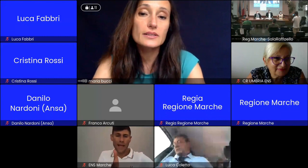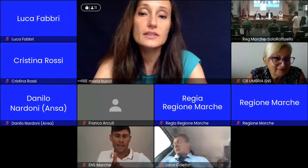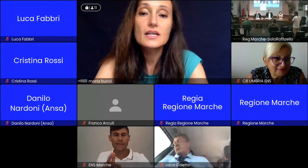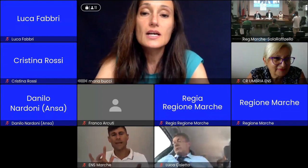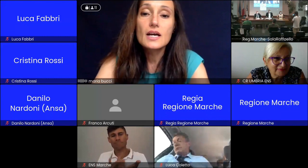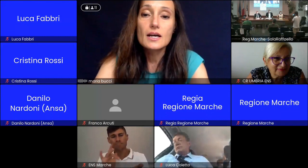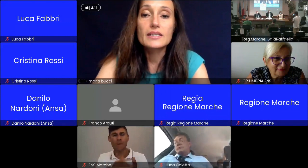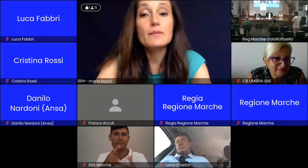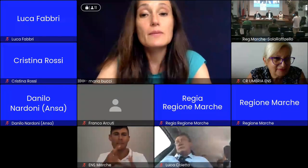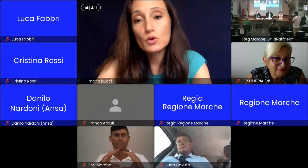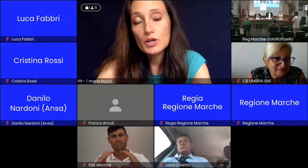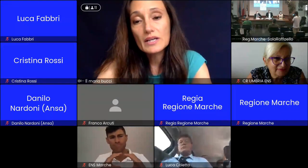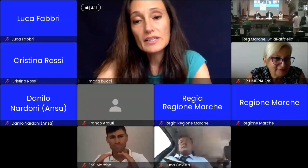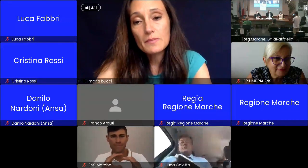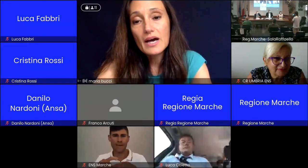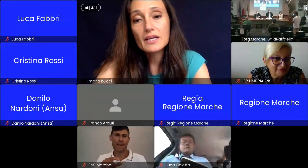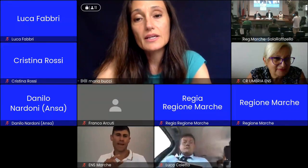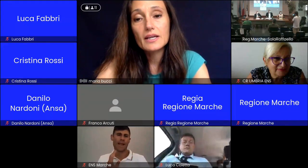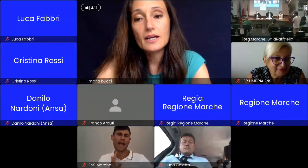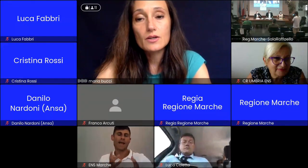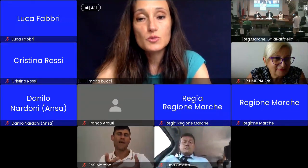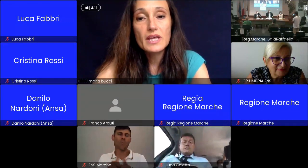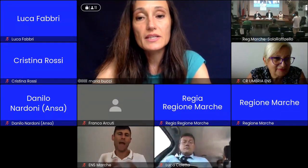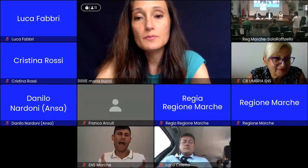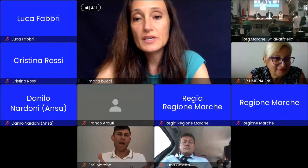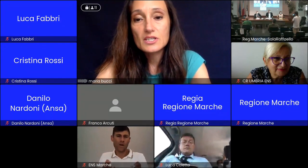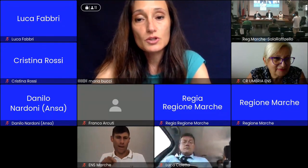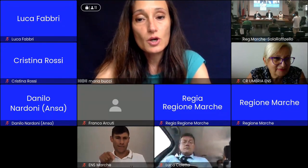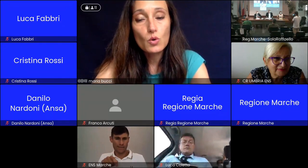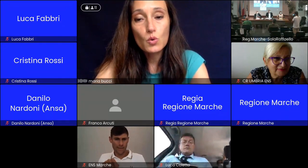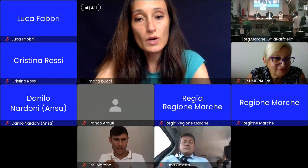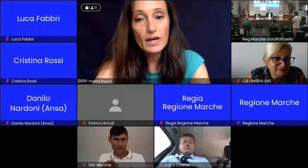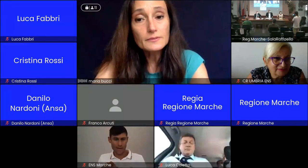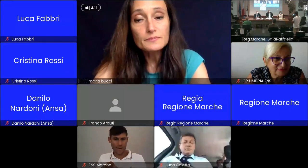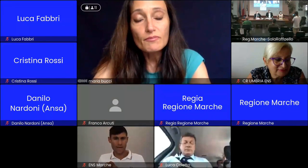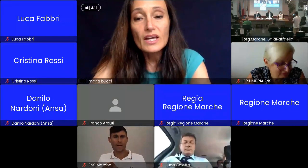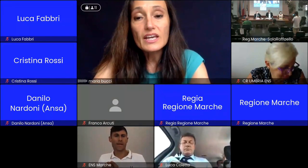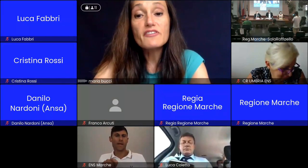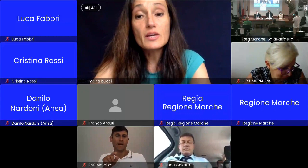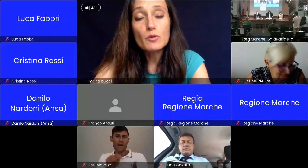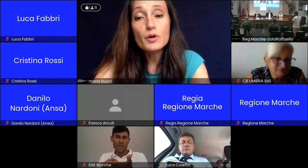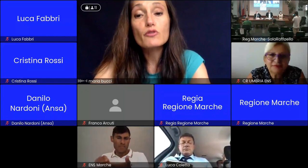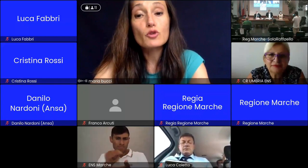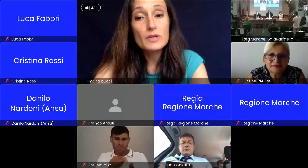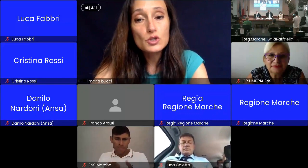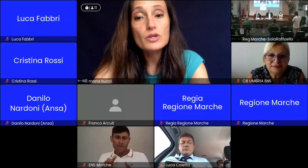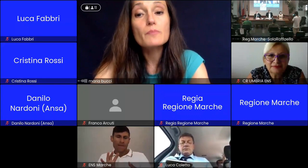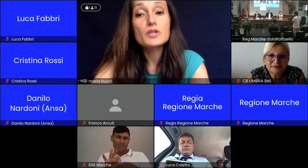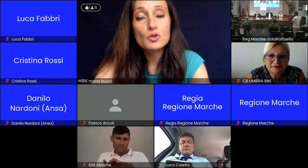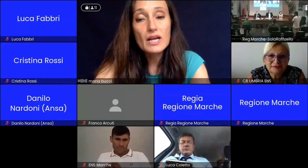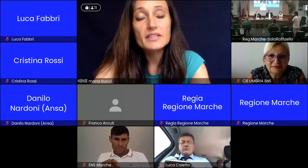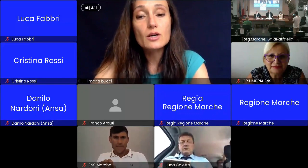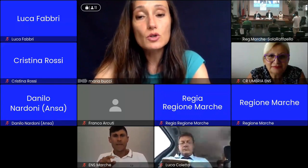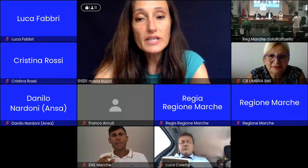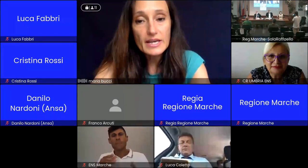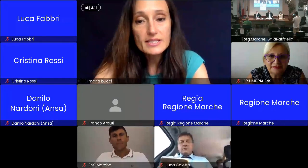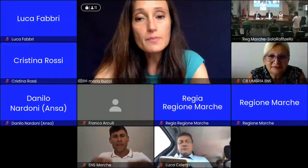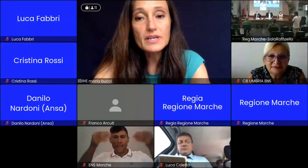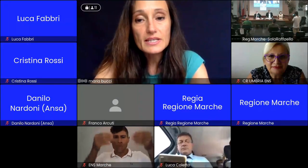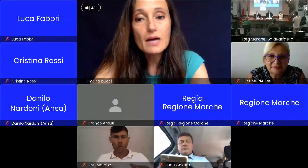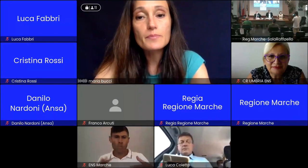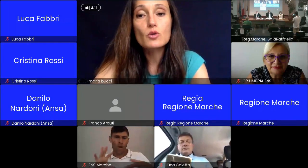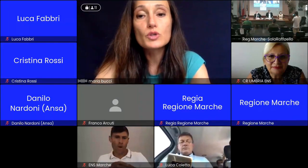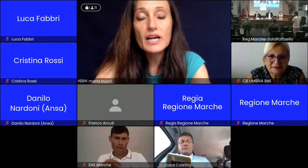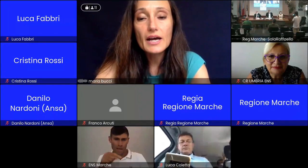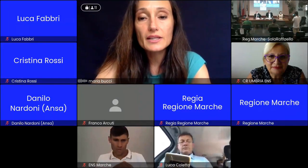questi iPad per quello che riguarda le Marche nell'ospedale di Pesaro e di Ancona. E faremo però formazione al personale di